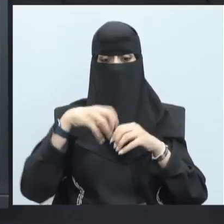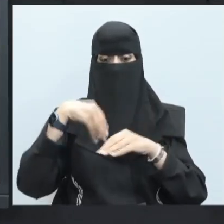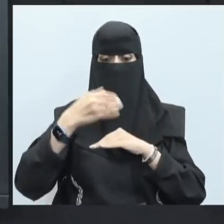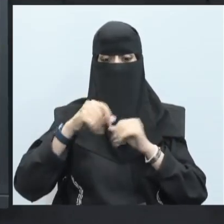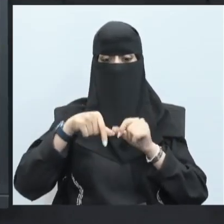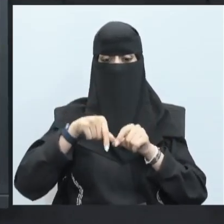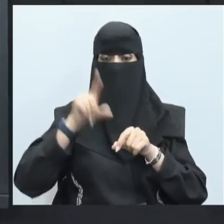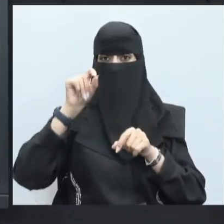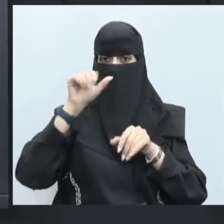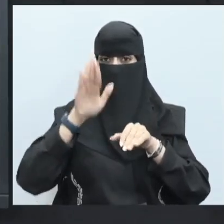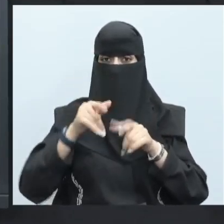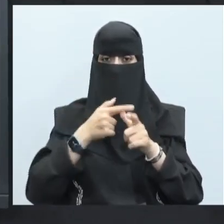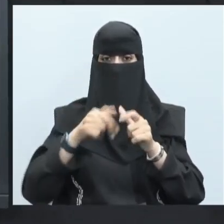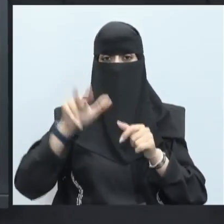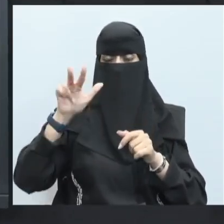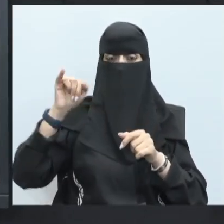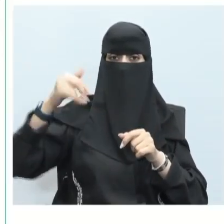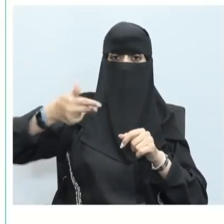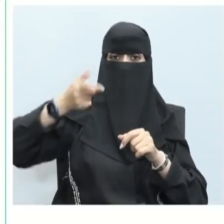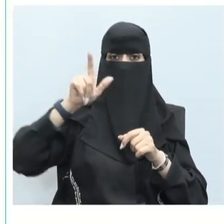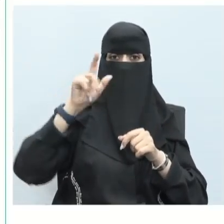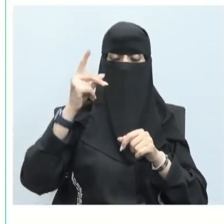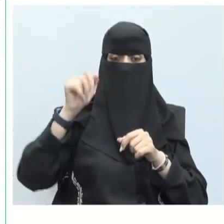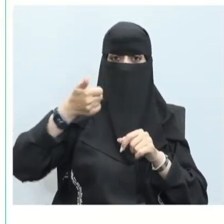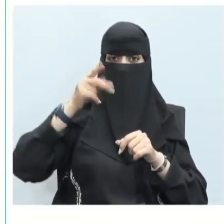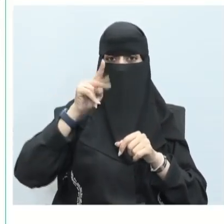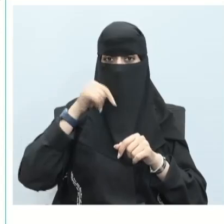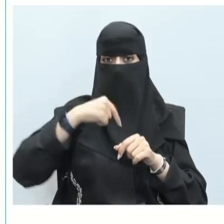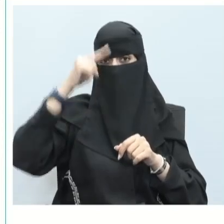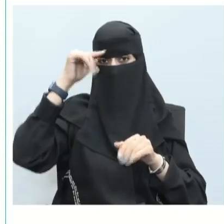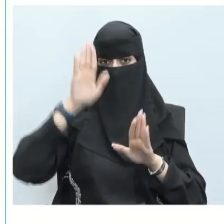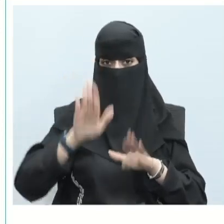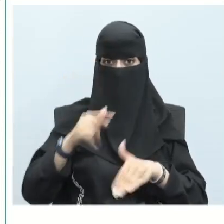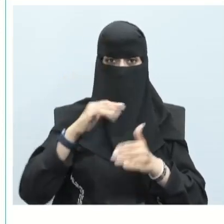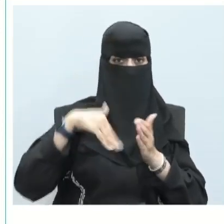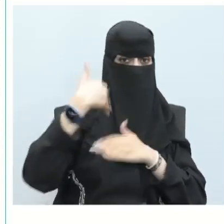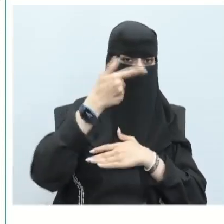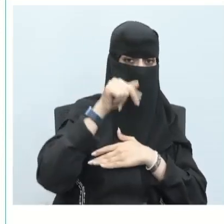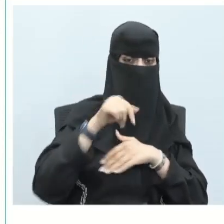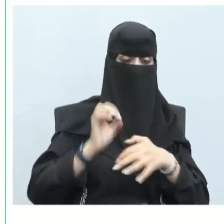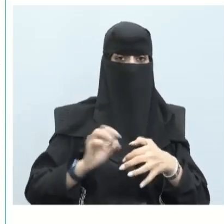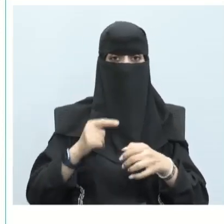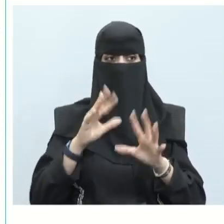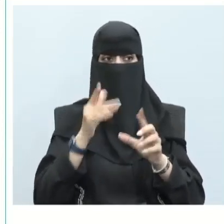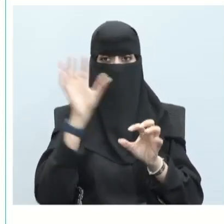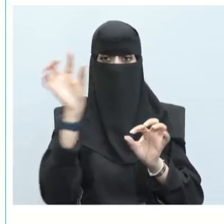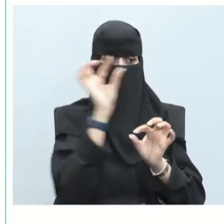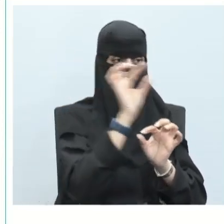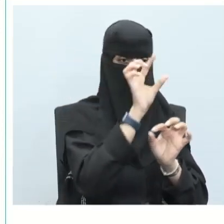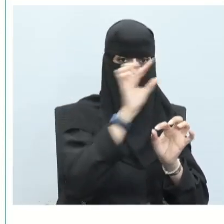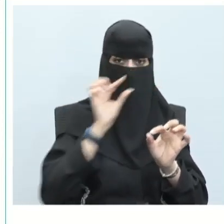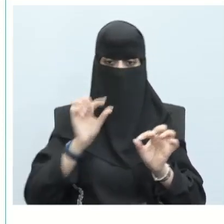تليها ميز بين المغالطات في الامثله الاتيه ثم انسبها الى احدى